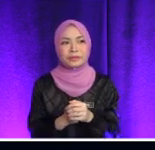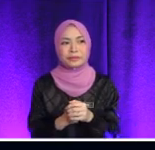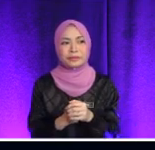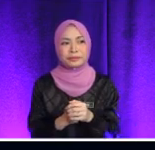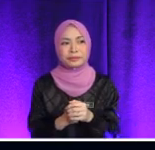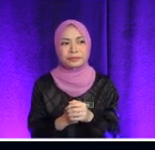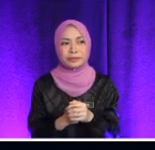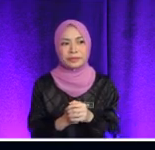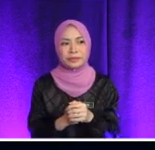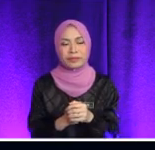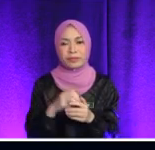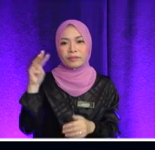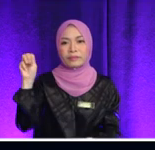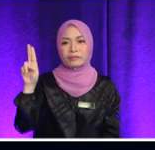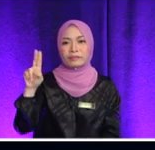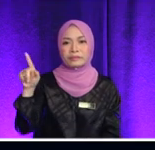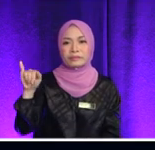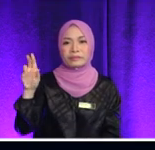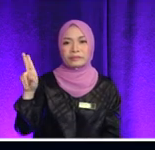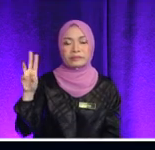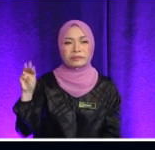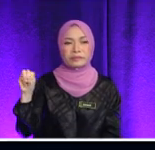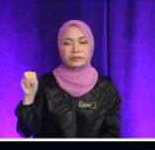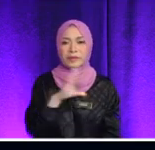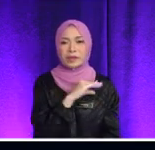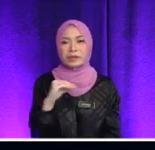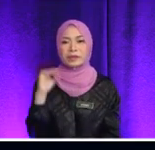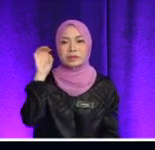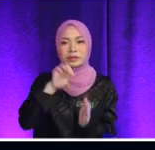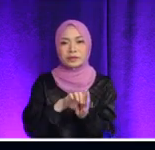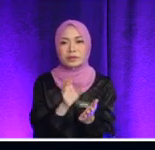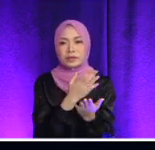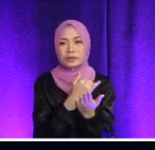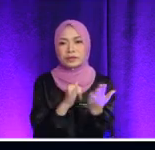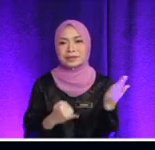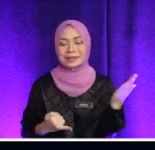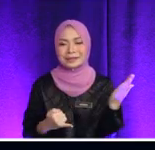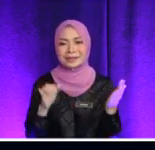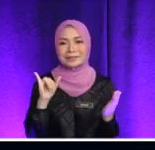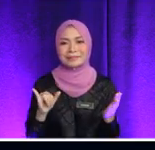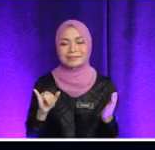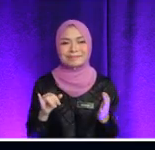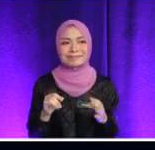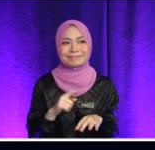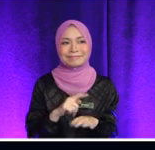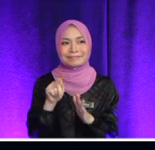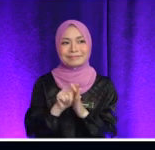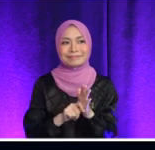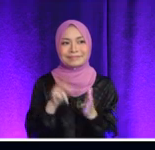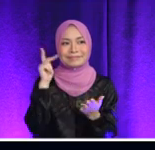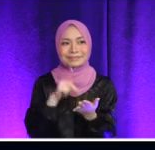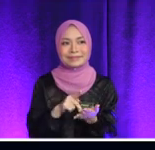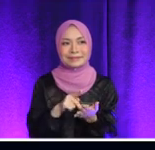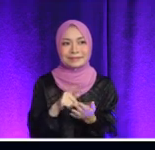pada tahun 1992 contoh catatan beliau yang terkenal ialah di woman with the hack 1905